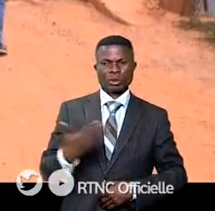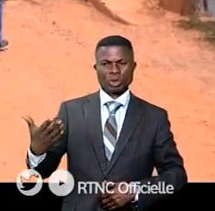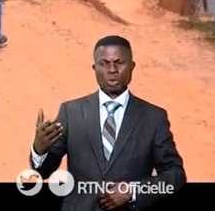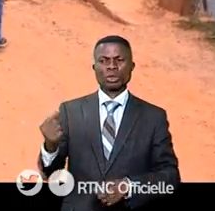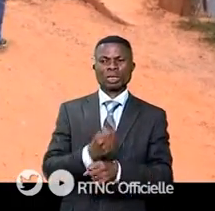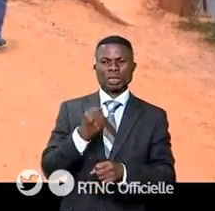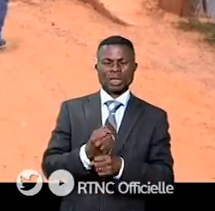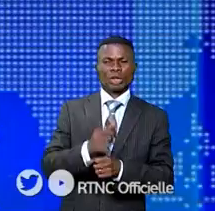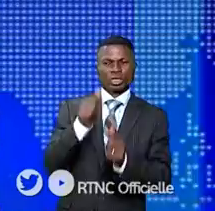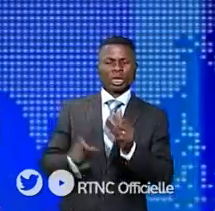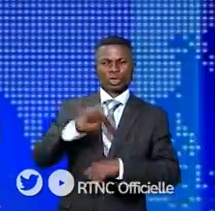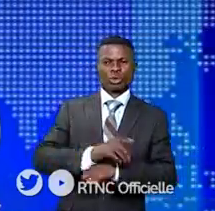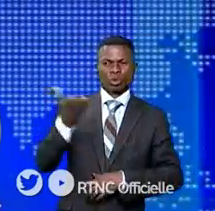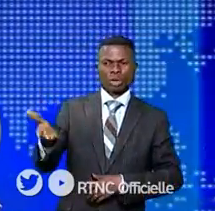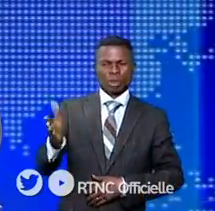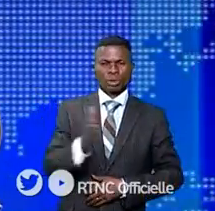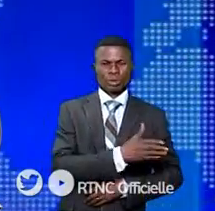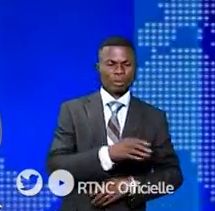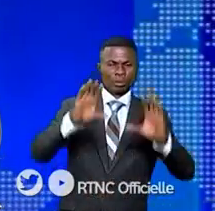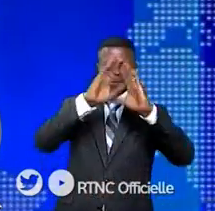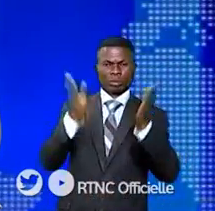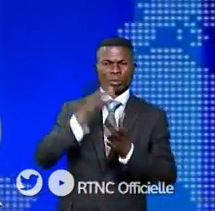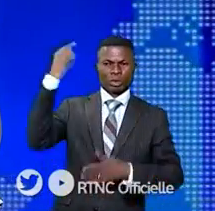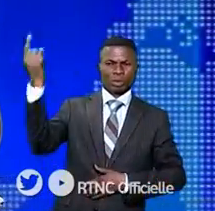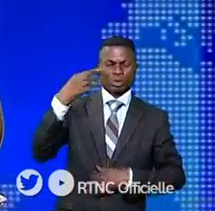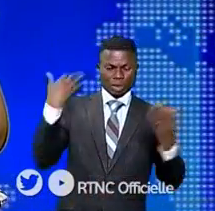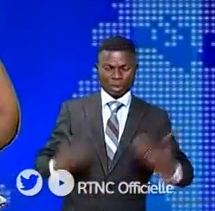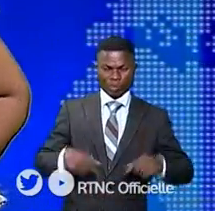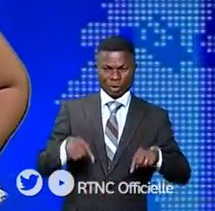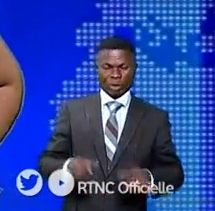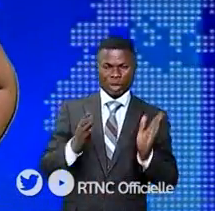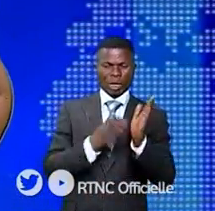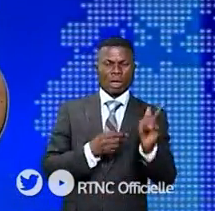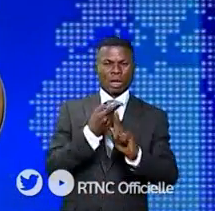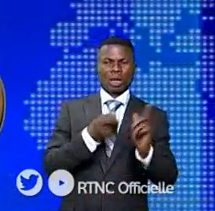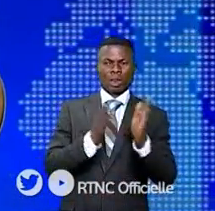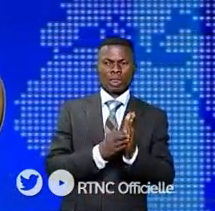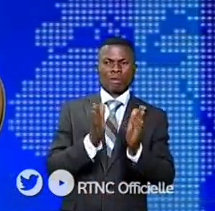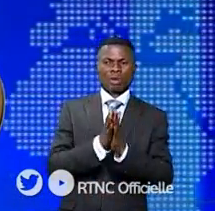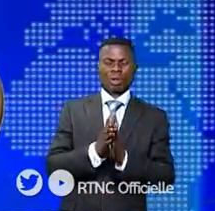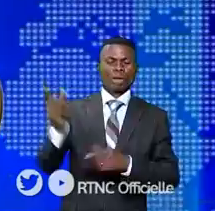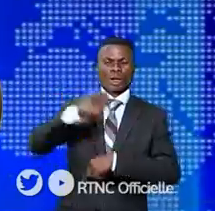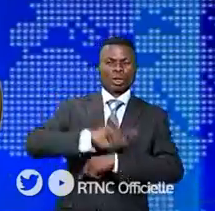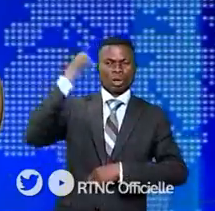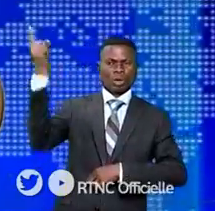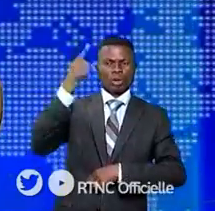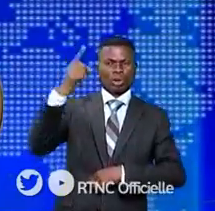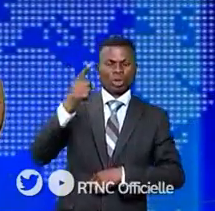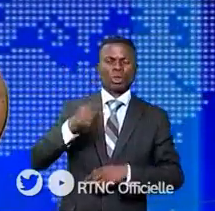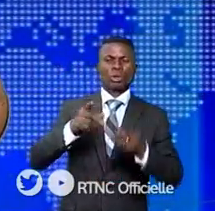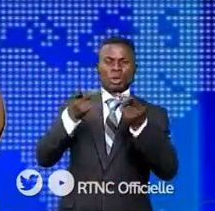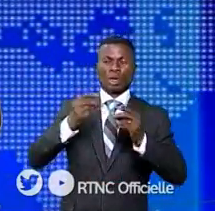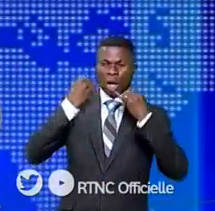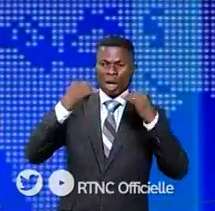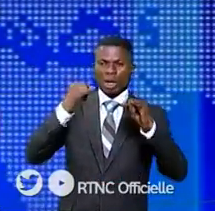activité quotidienne. La communauté internationale célèbre le 9 octobre de chaque année la journée mondiale de la poste.